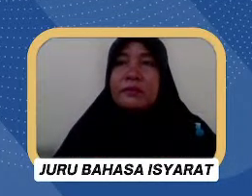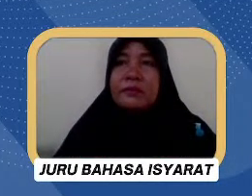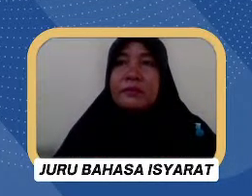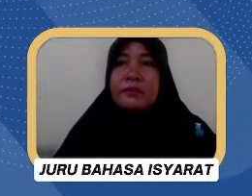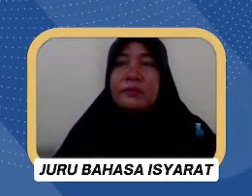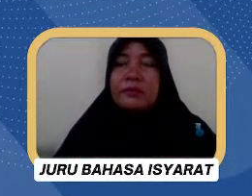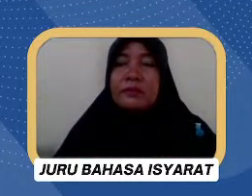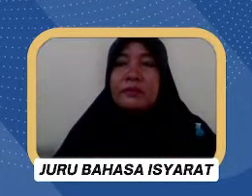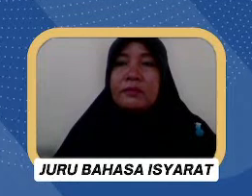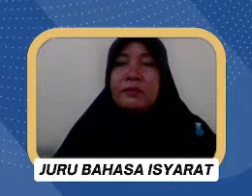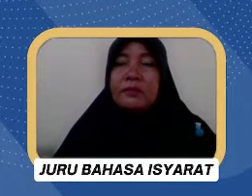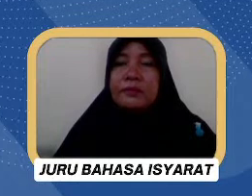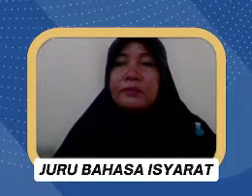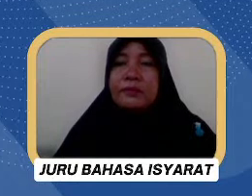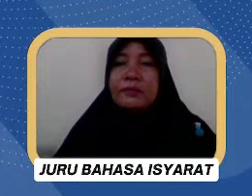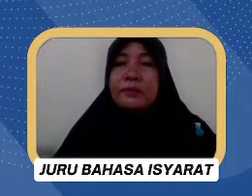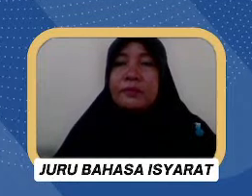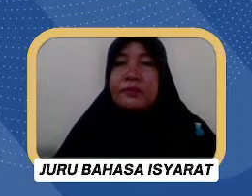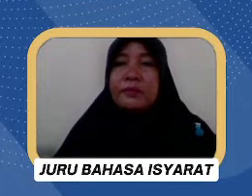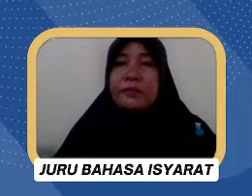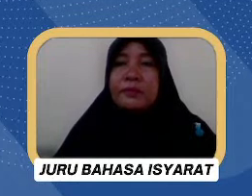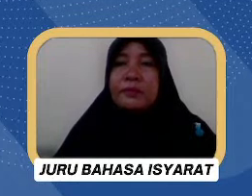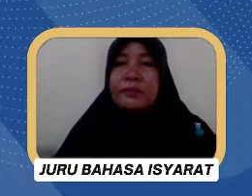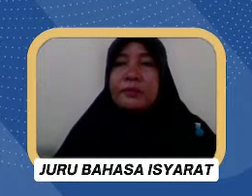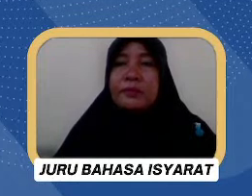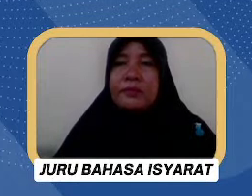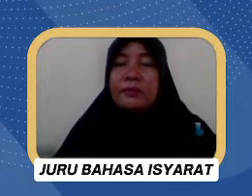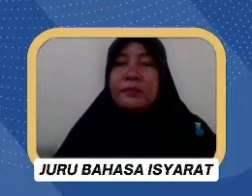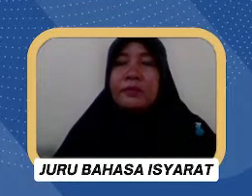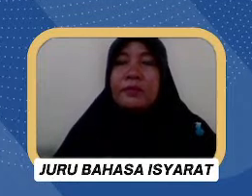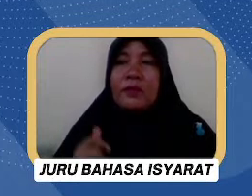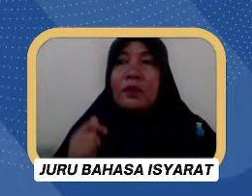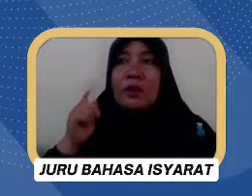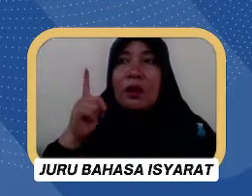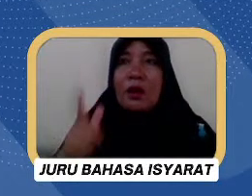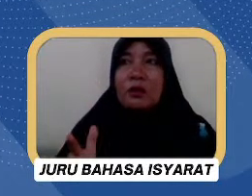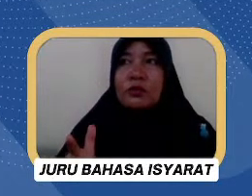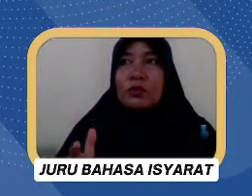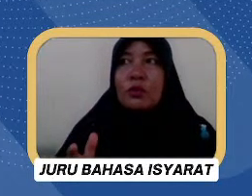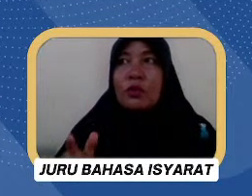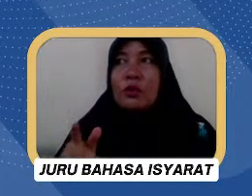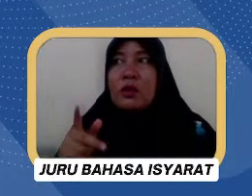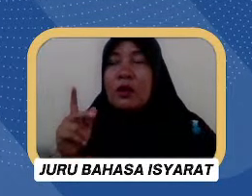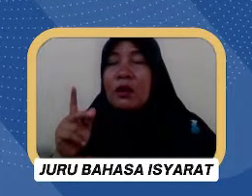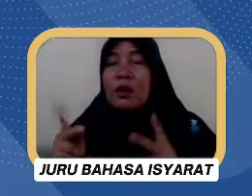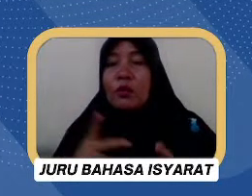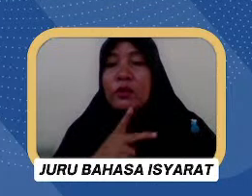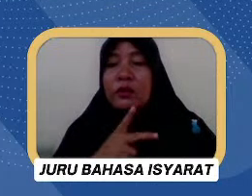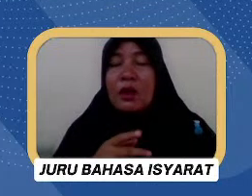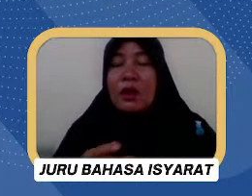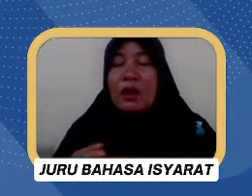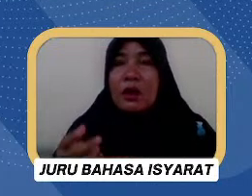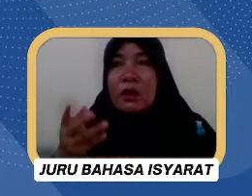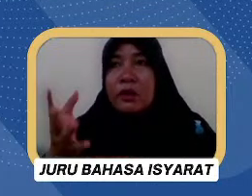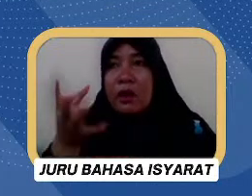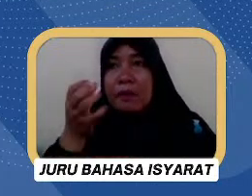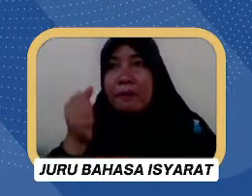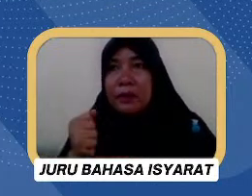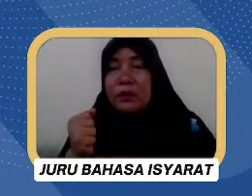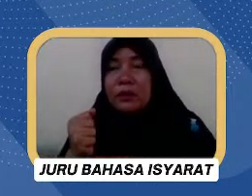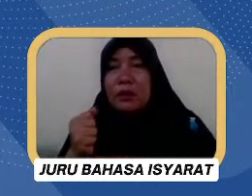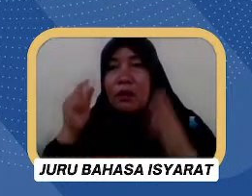semacam berita yang belum jelas, maka harus kita cari sumbernya. Jangan langsung